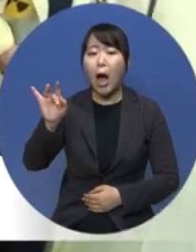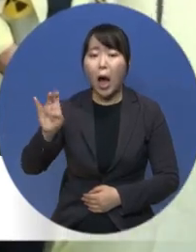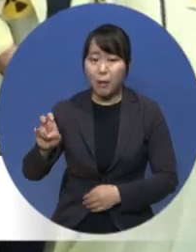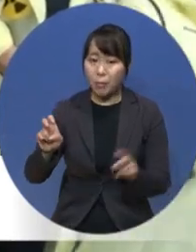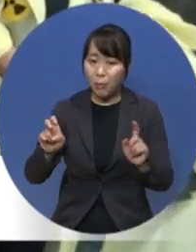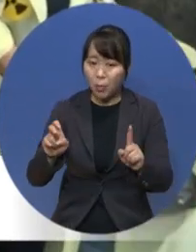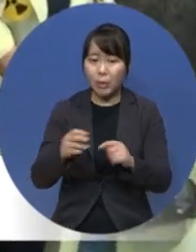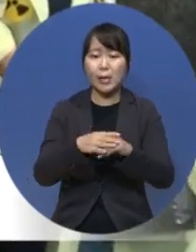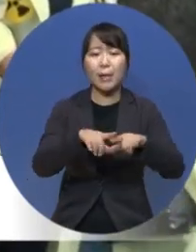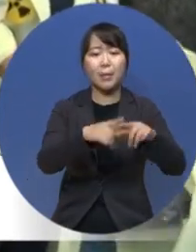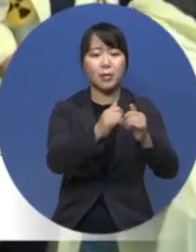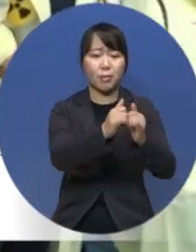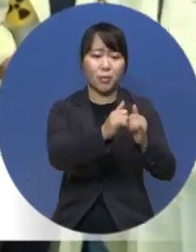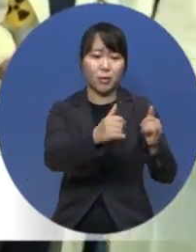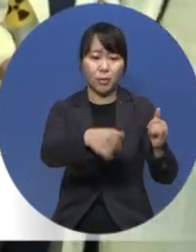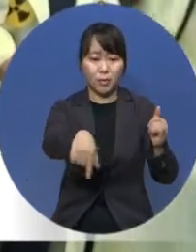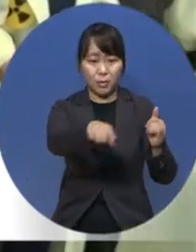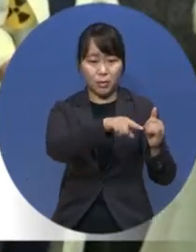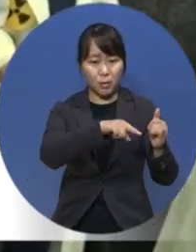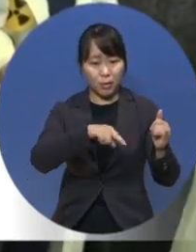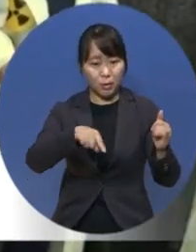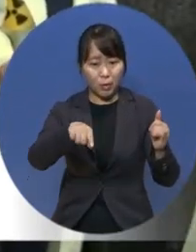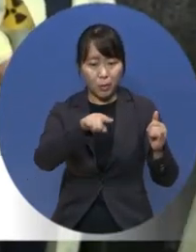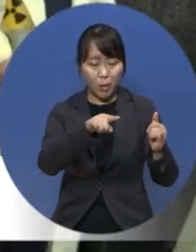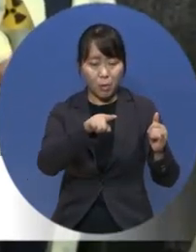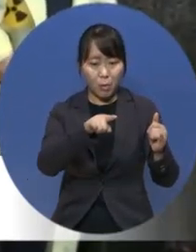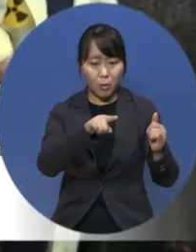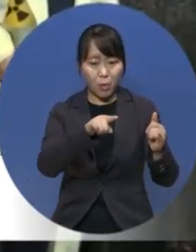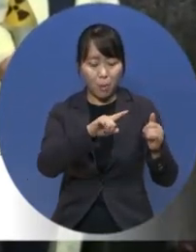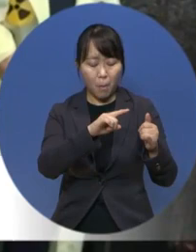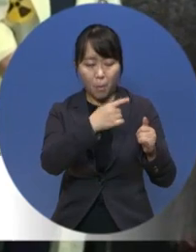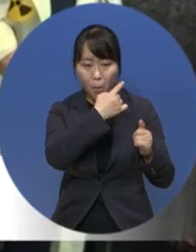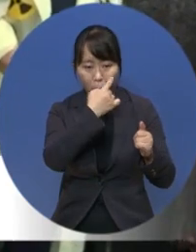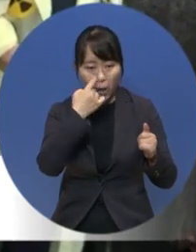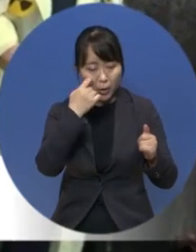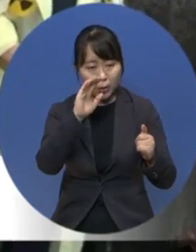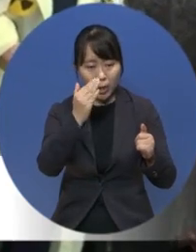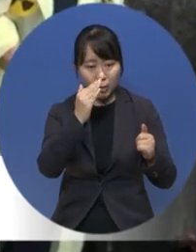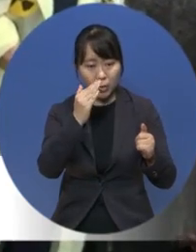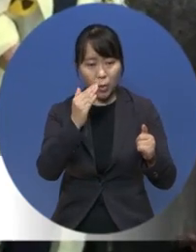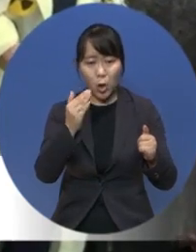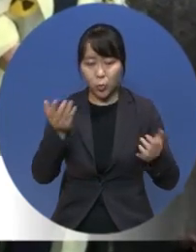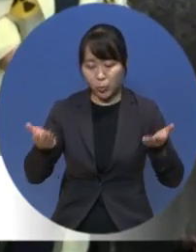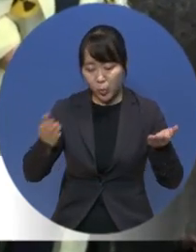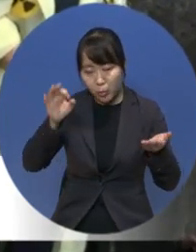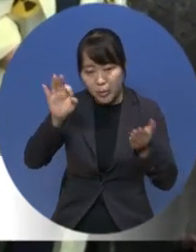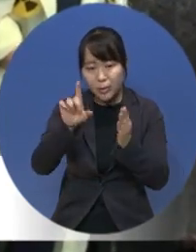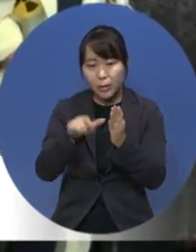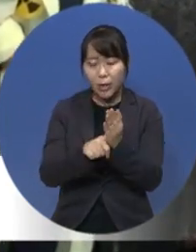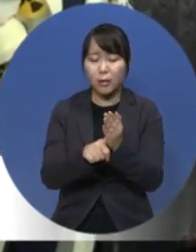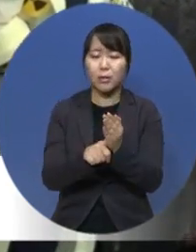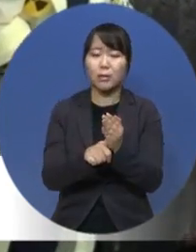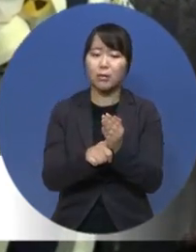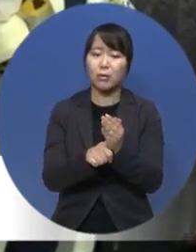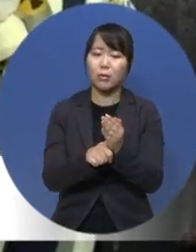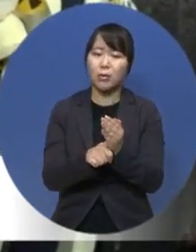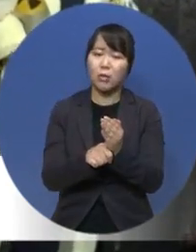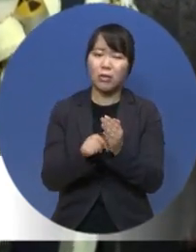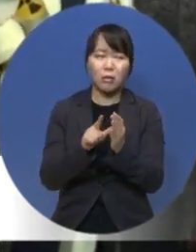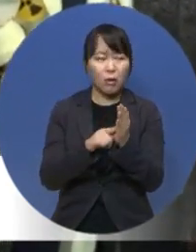어 일반인들의 서 어머 그 부모 되는 그걸 으 그 비율 보자 아 아